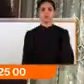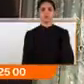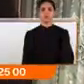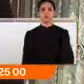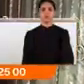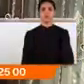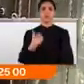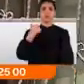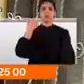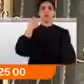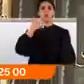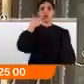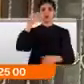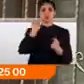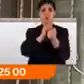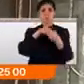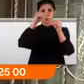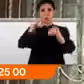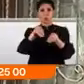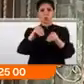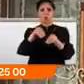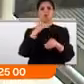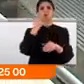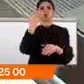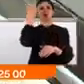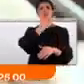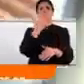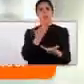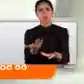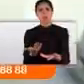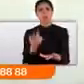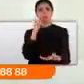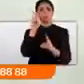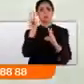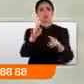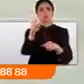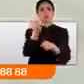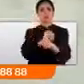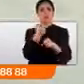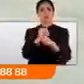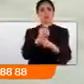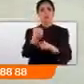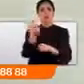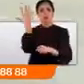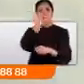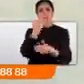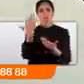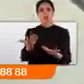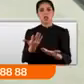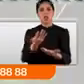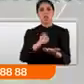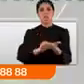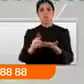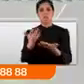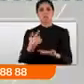Valla beyaz çamaşır asıyoruz, beyaz çamaşır yerine siyah çamaşır alıyoruz. Görüyor musunuz şu mermerleri? Bakın Allah aşkına,